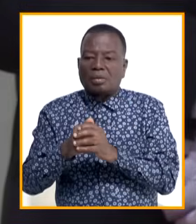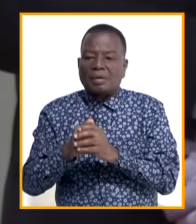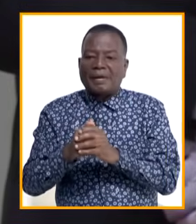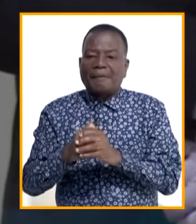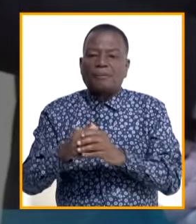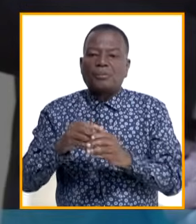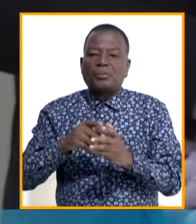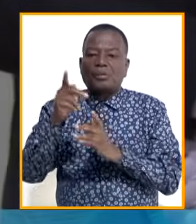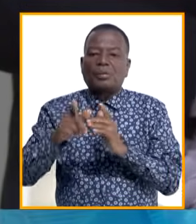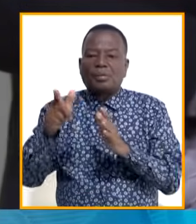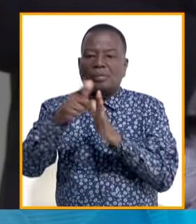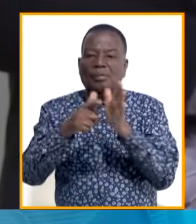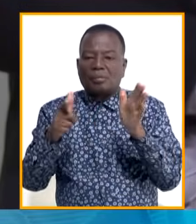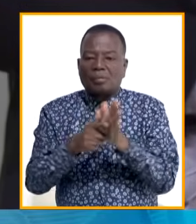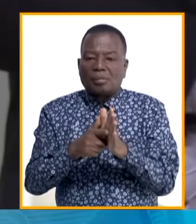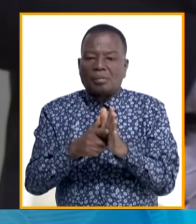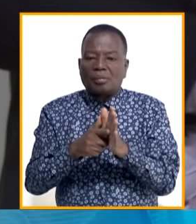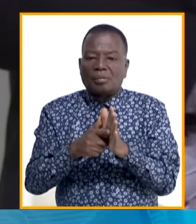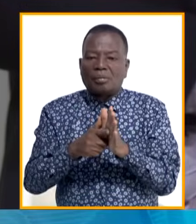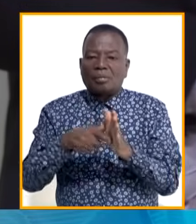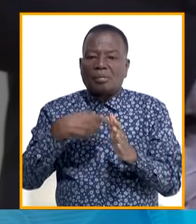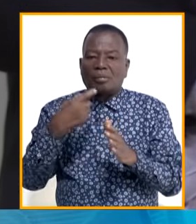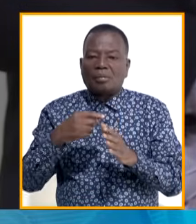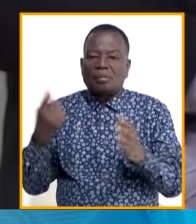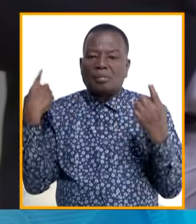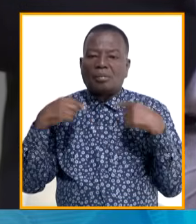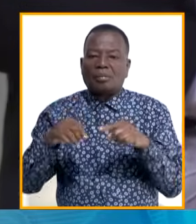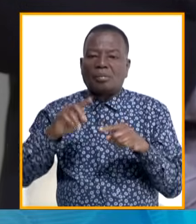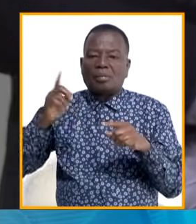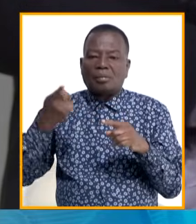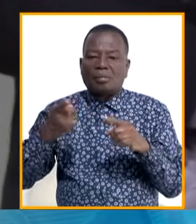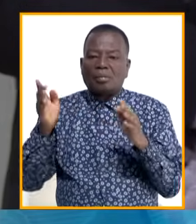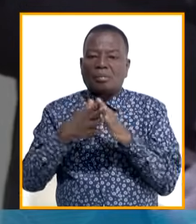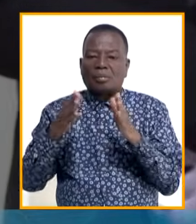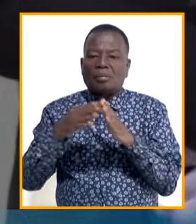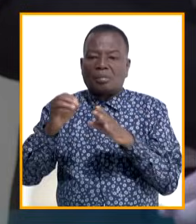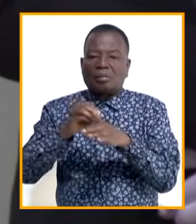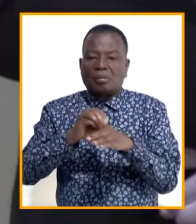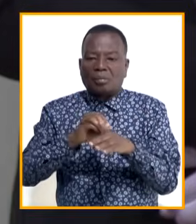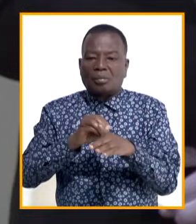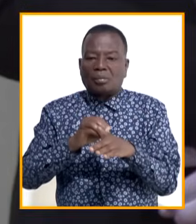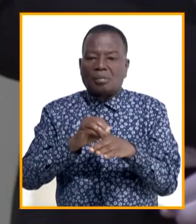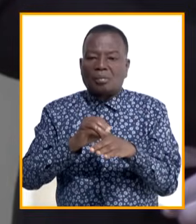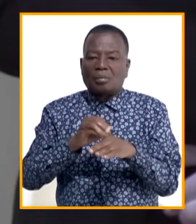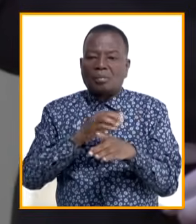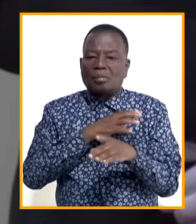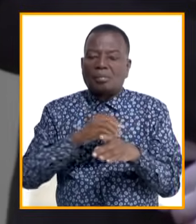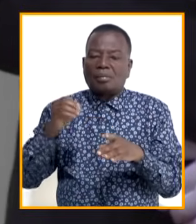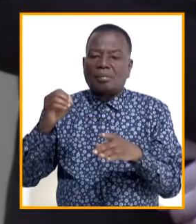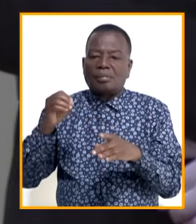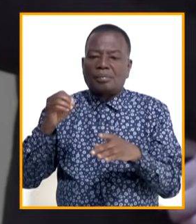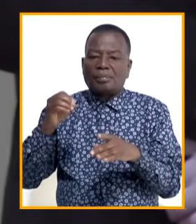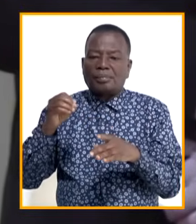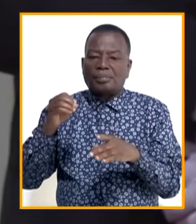51 projets de loi, dont 35 au cours de la première session ordinaire et 16 lors de la